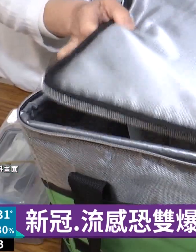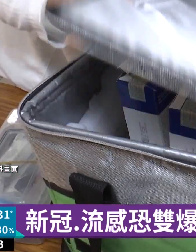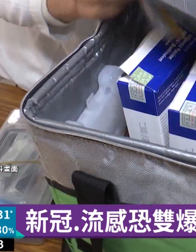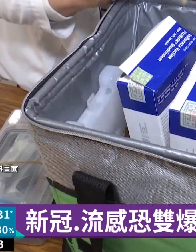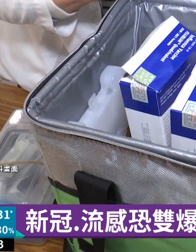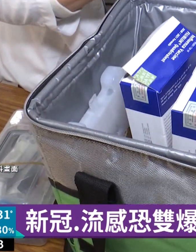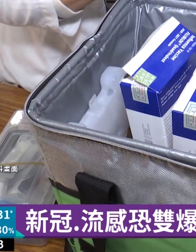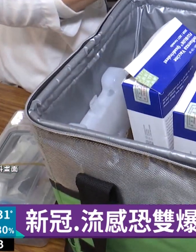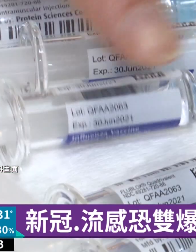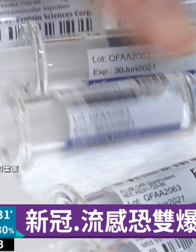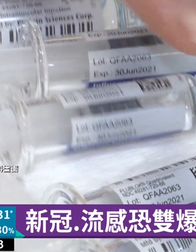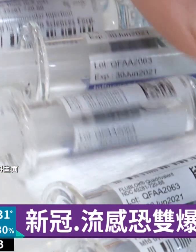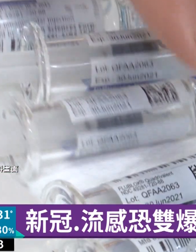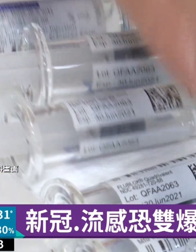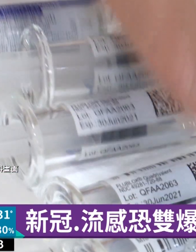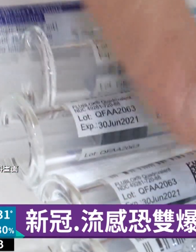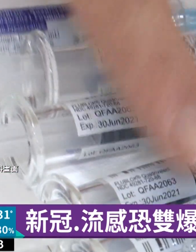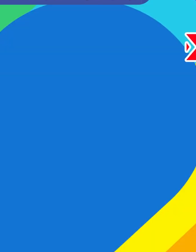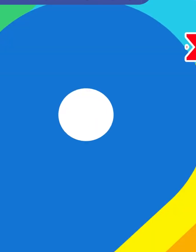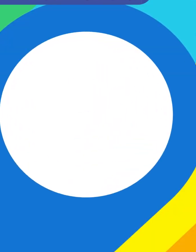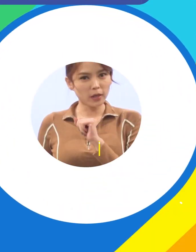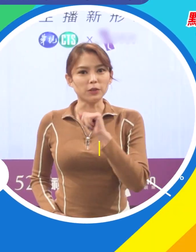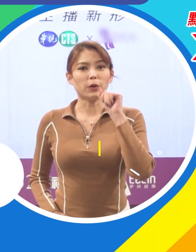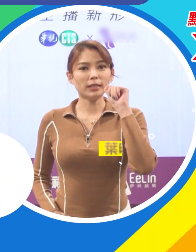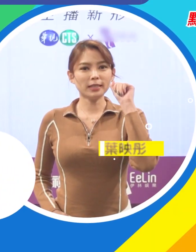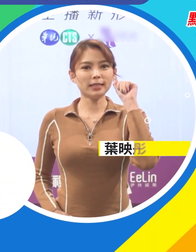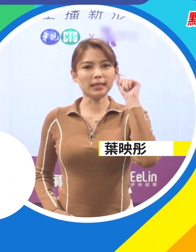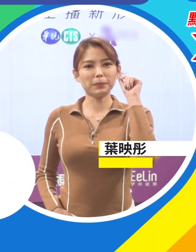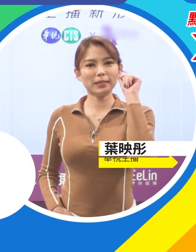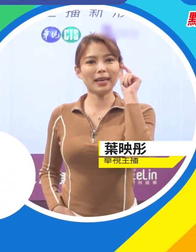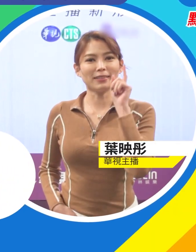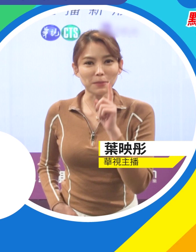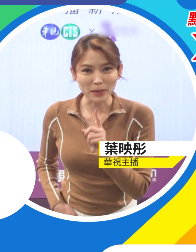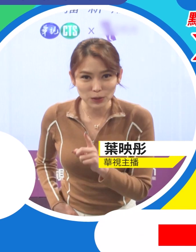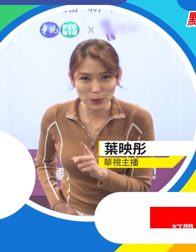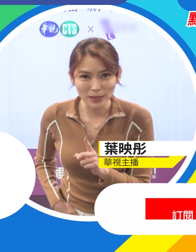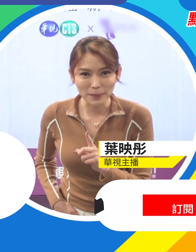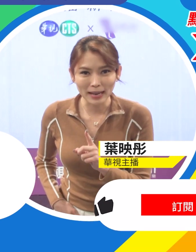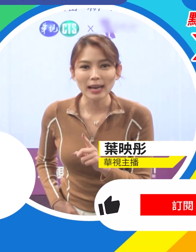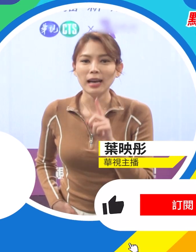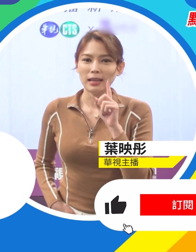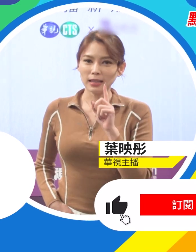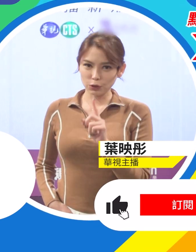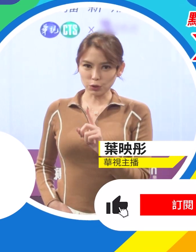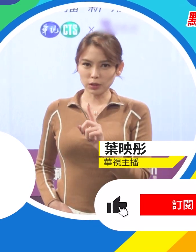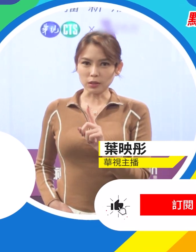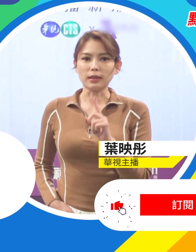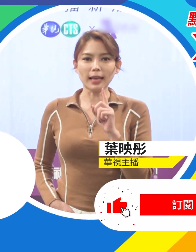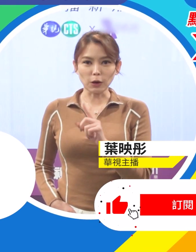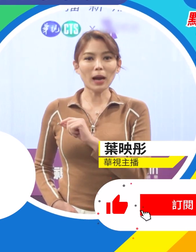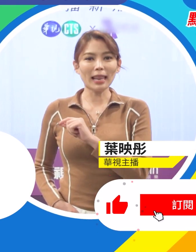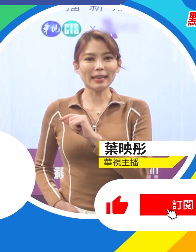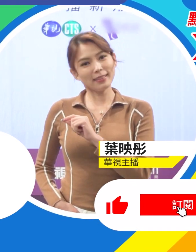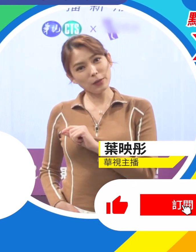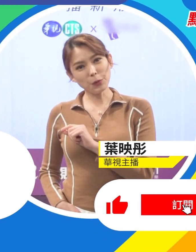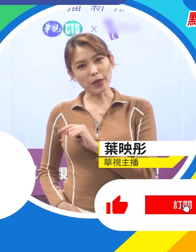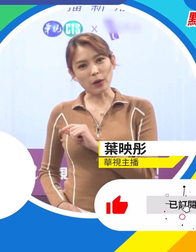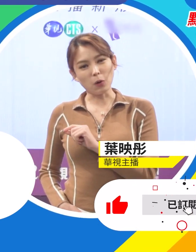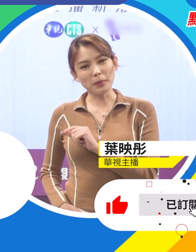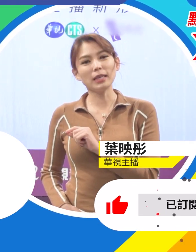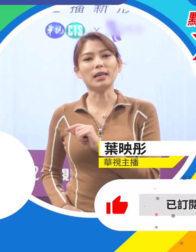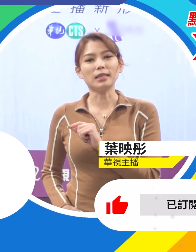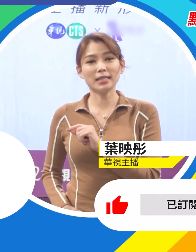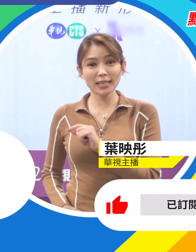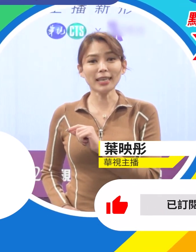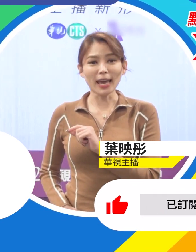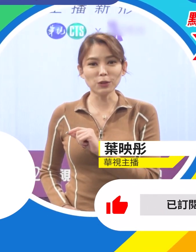心。华视新闻陈瑶琪、李奇婷台北报道。 观众朋友，有一件事情不知道你们做了吗？那就是赶快来订阅我